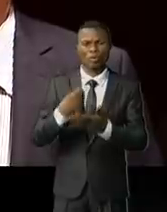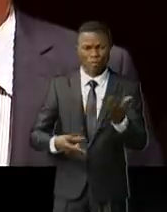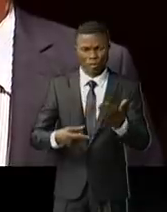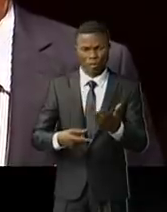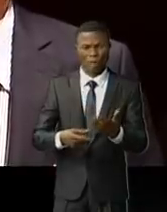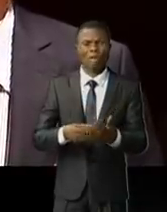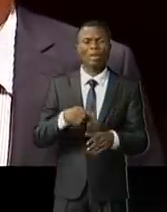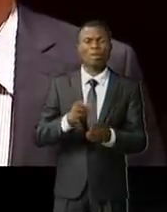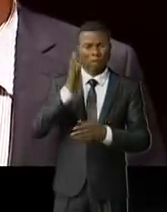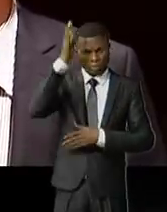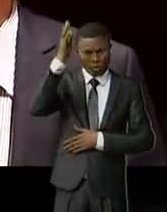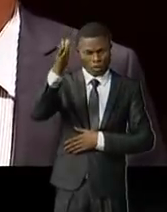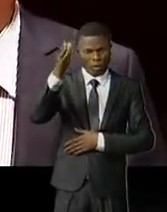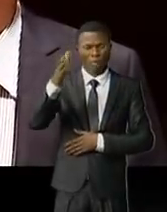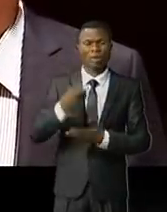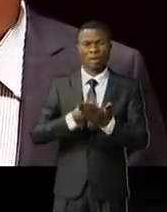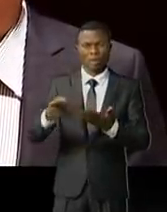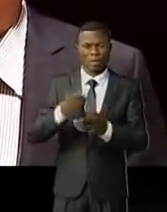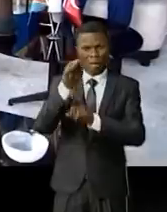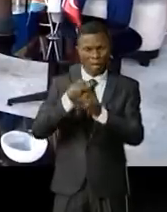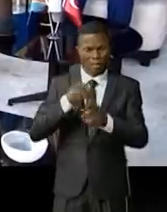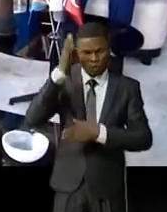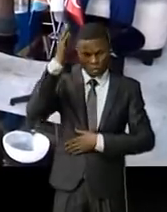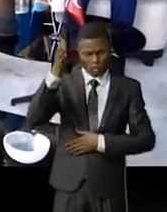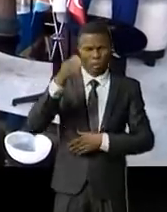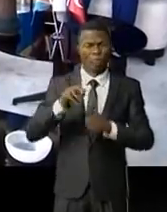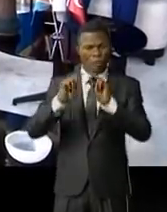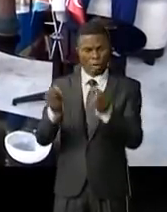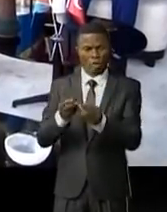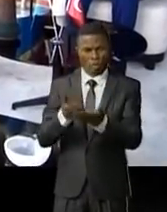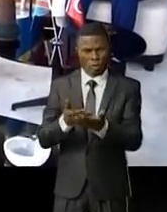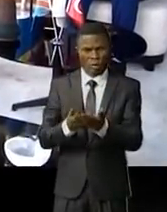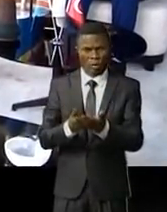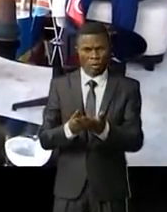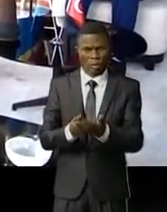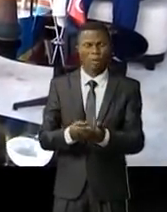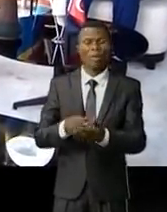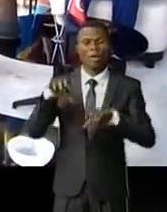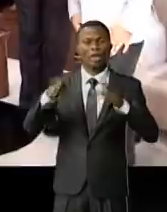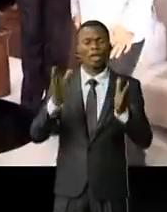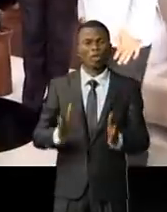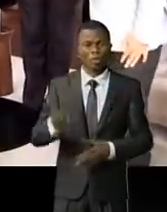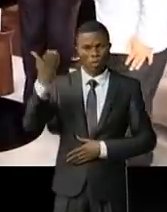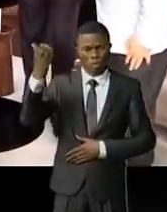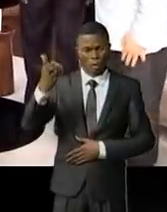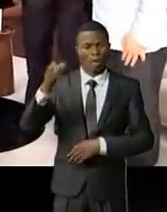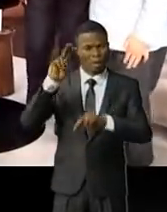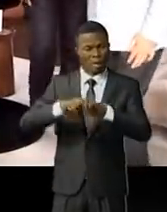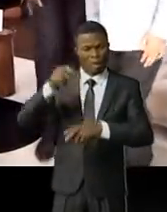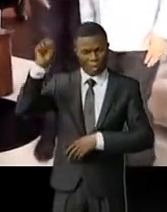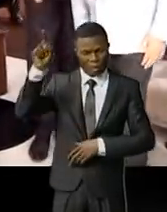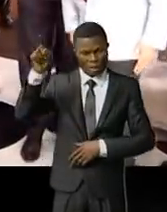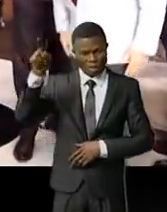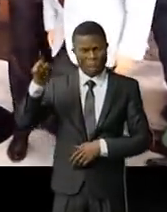les jours, dans les semaines, dans les mois à venir. Dans ce lot, il y a aussi des compatriotes qui ont choisi la Turquie comme leur